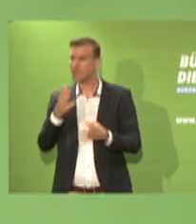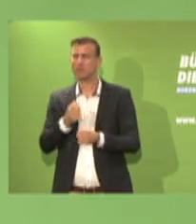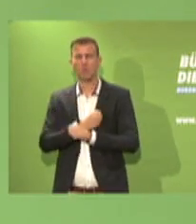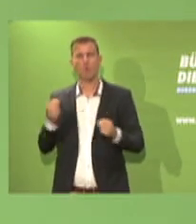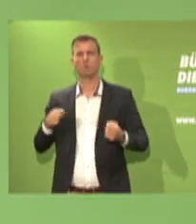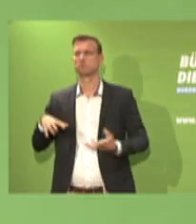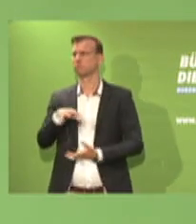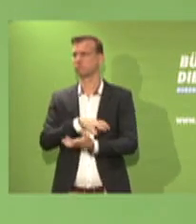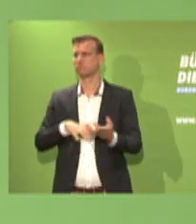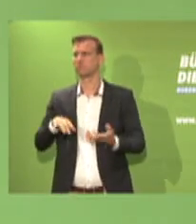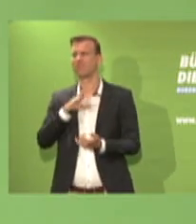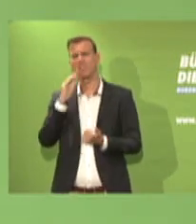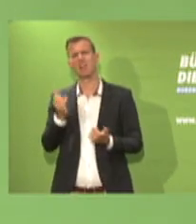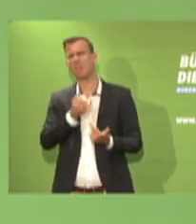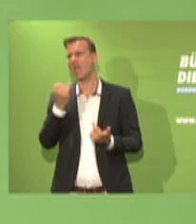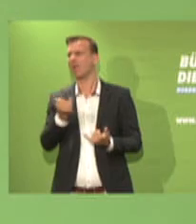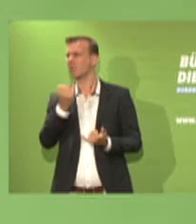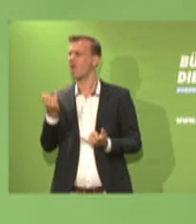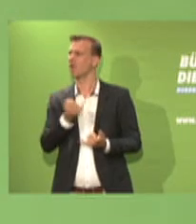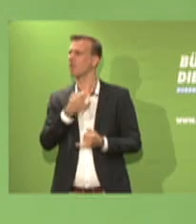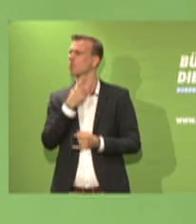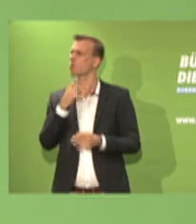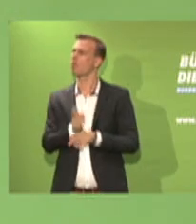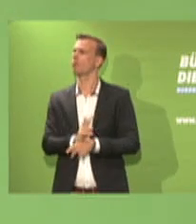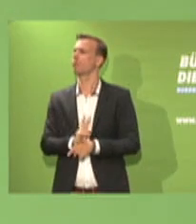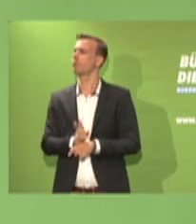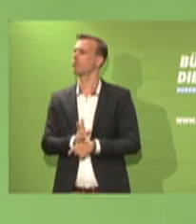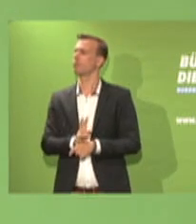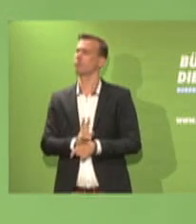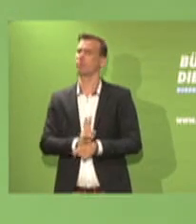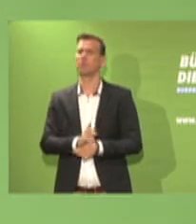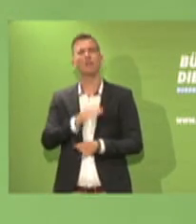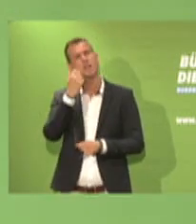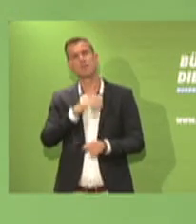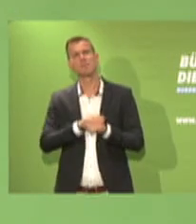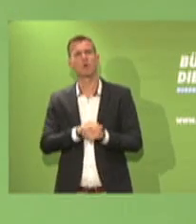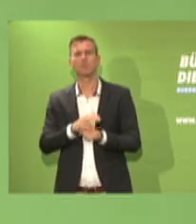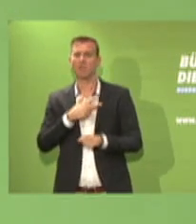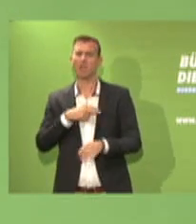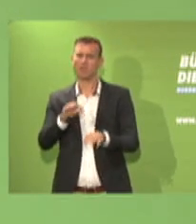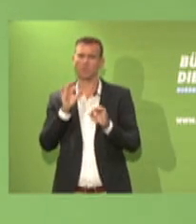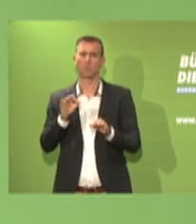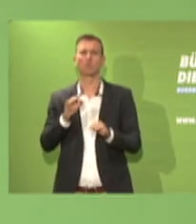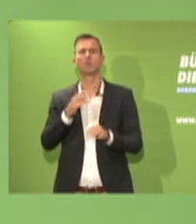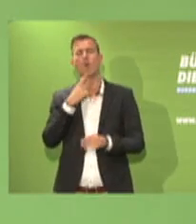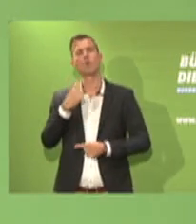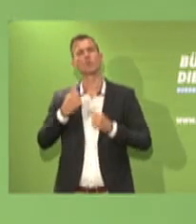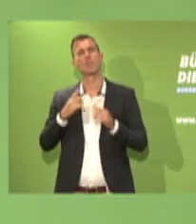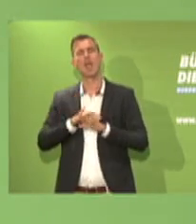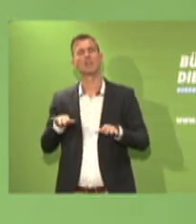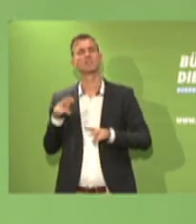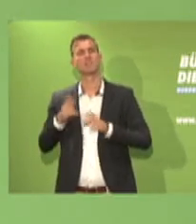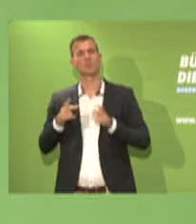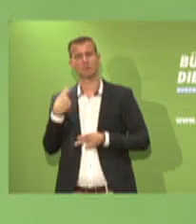und dass das alles über viele, viele Jahre vertuscht worden ist. Und liebe Freundinnen und Freunde, es ist gut und das hat die rot-grüne Landesregierung